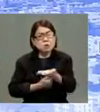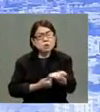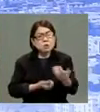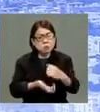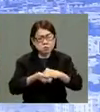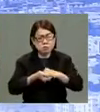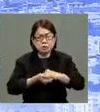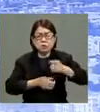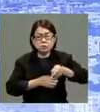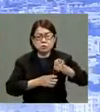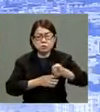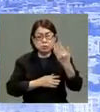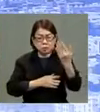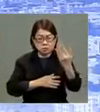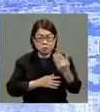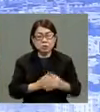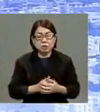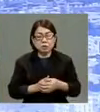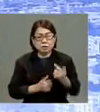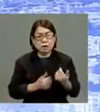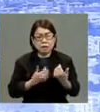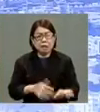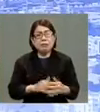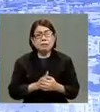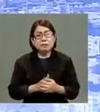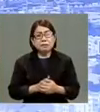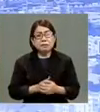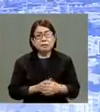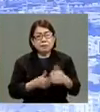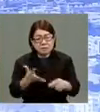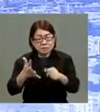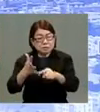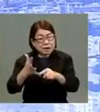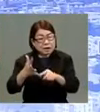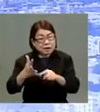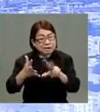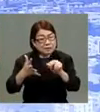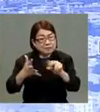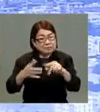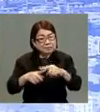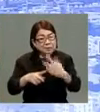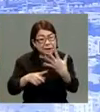คงอยู่ตอนนี้ที่ต้องใช้เพิ่งซึ่งก็ประกาศไปถึงวันที่